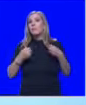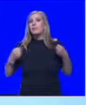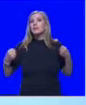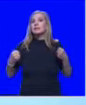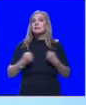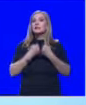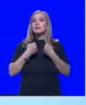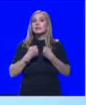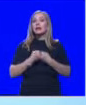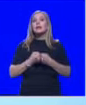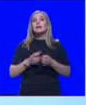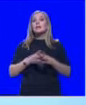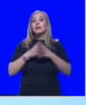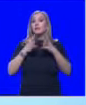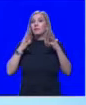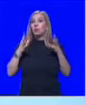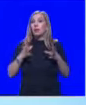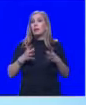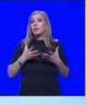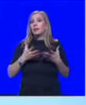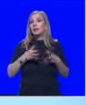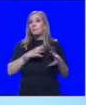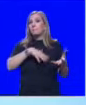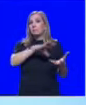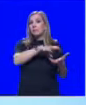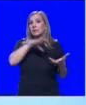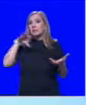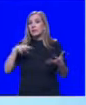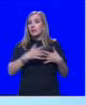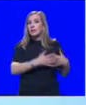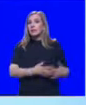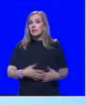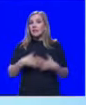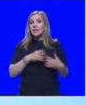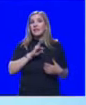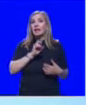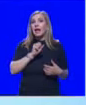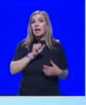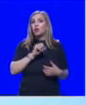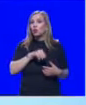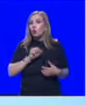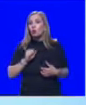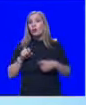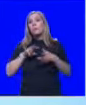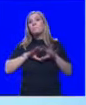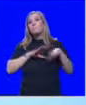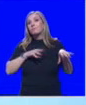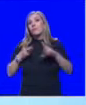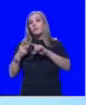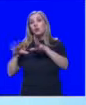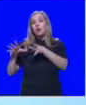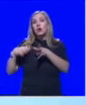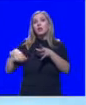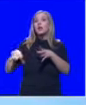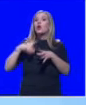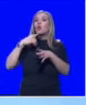големи геополитически групировки. Съединените щати и НАТО, Русия, Китай и една немалка част от други техни